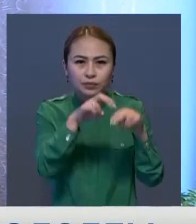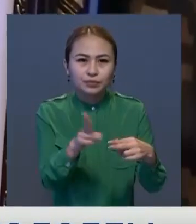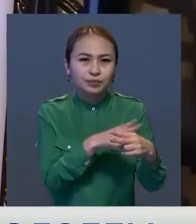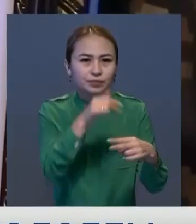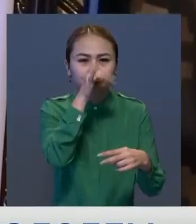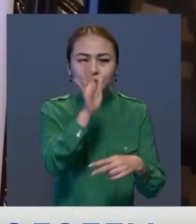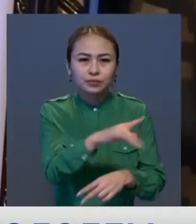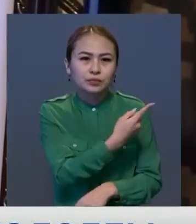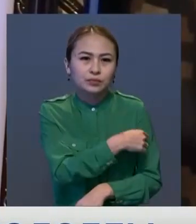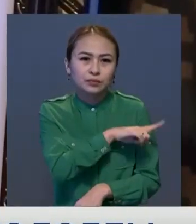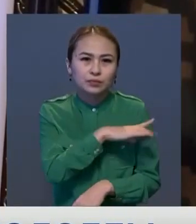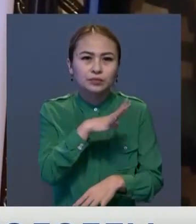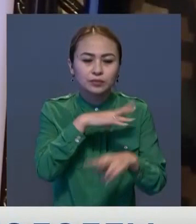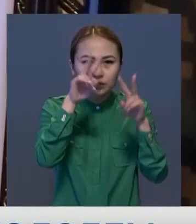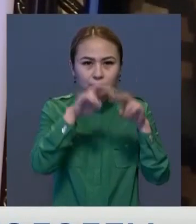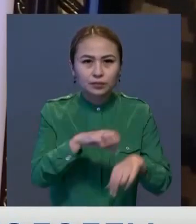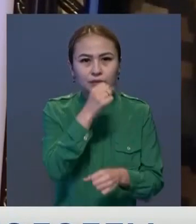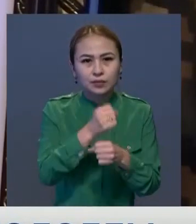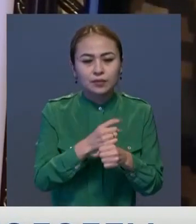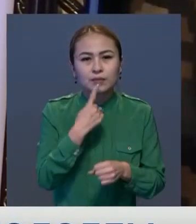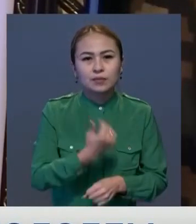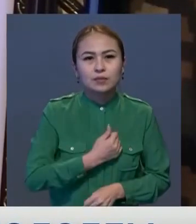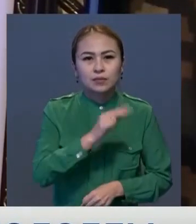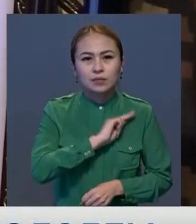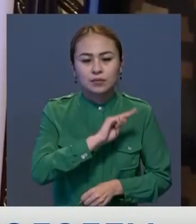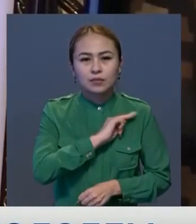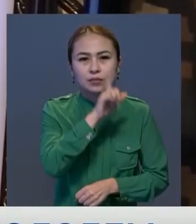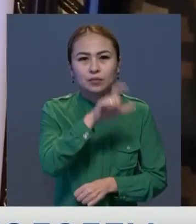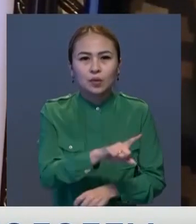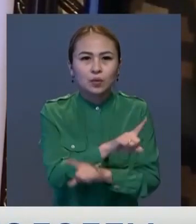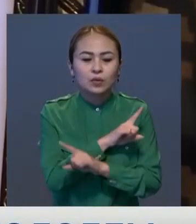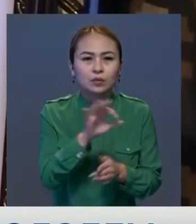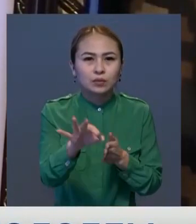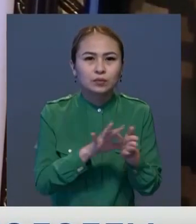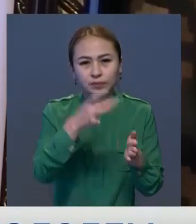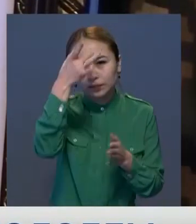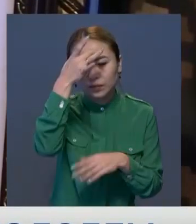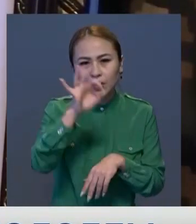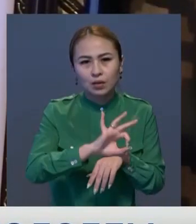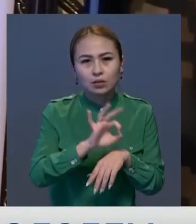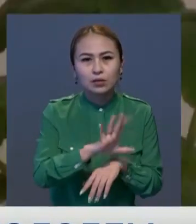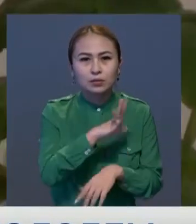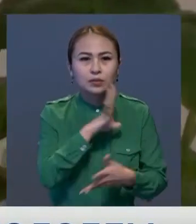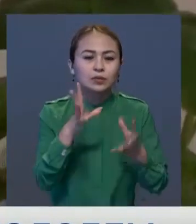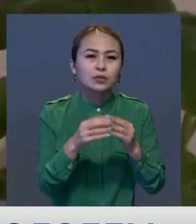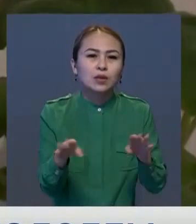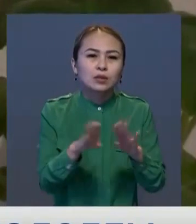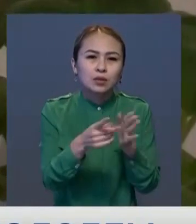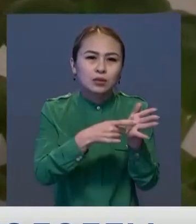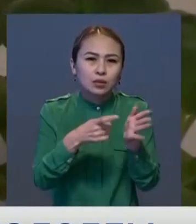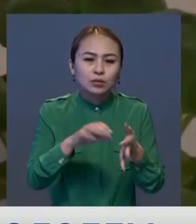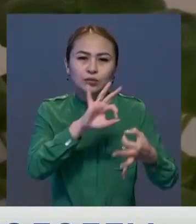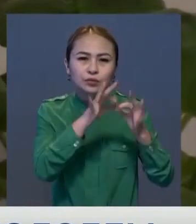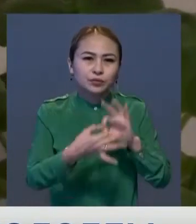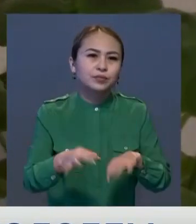араша бола алмады. Сот медициналық сараптамасы жасалып, әскери қызметшінің өліміне жедел менингиттің себеп болғаны анықталған. Бұл дерек бойынша